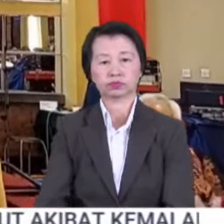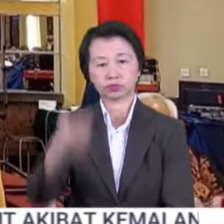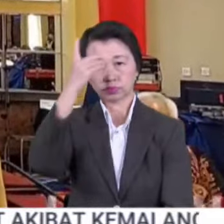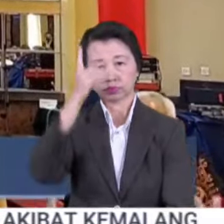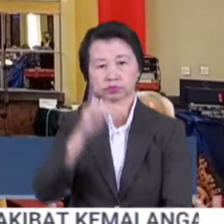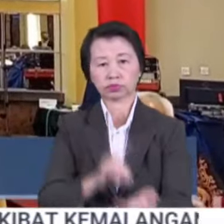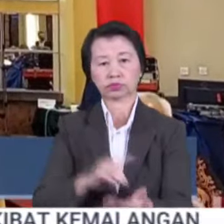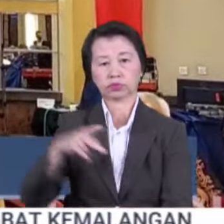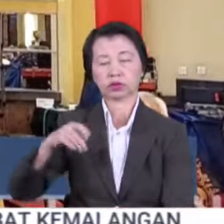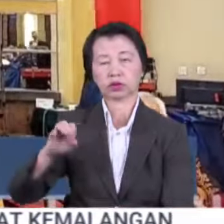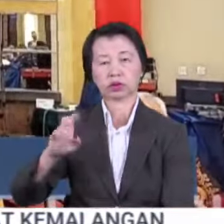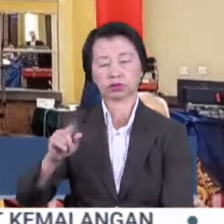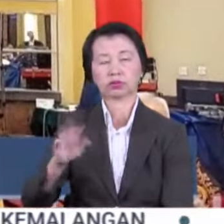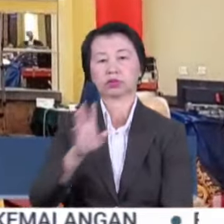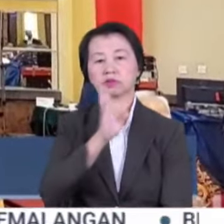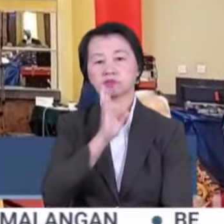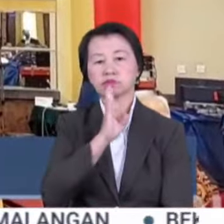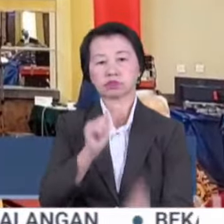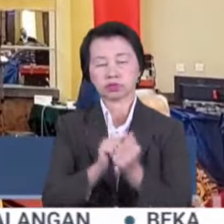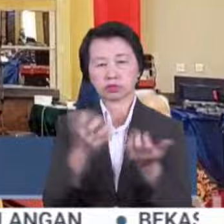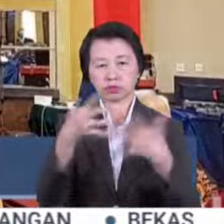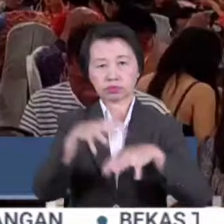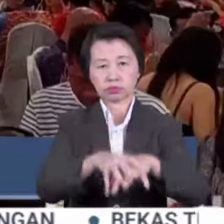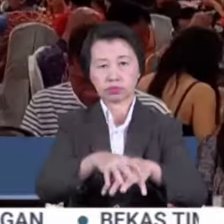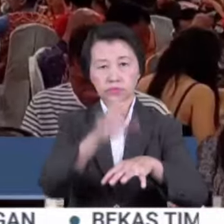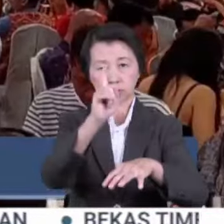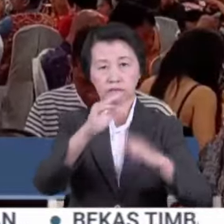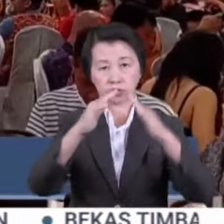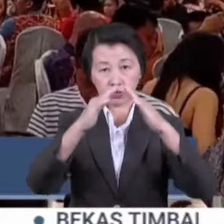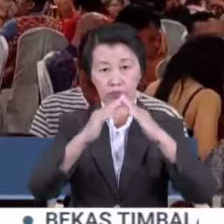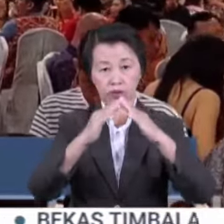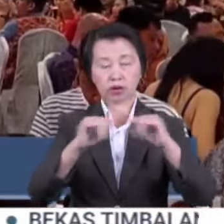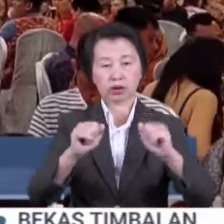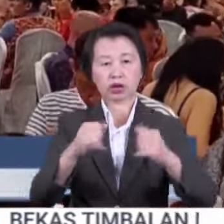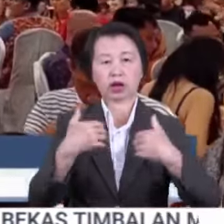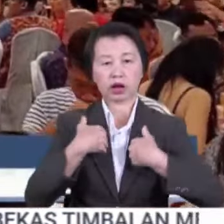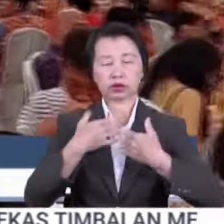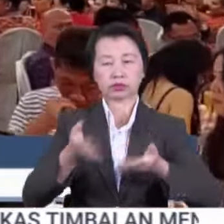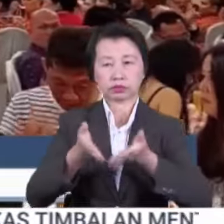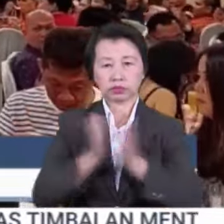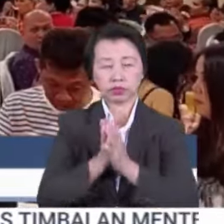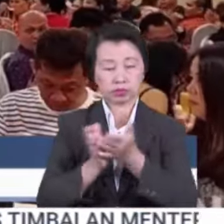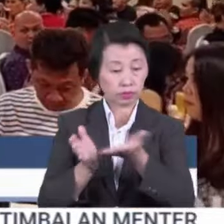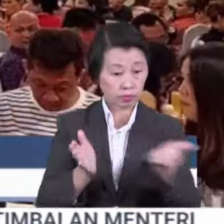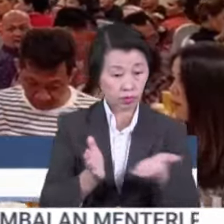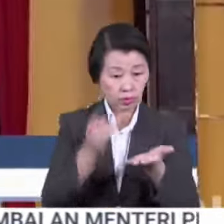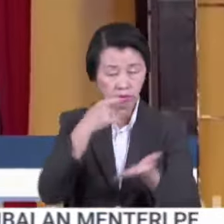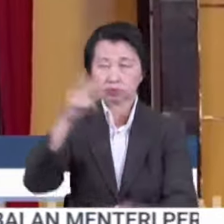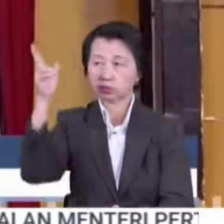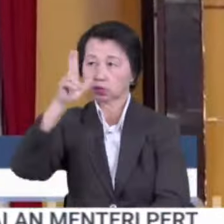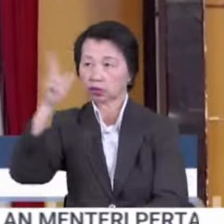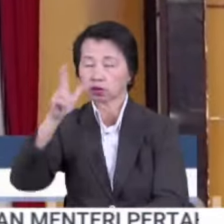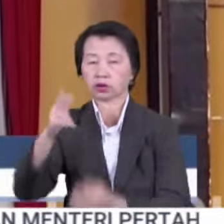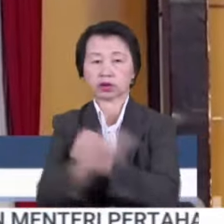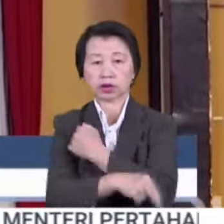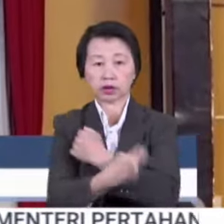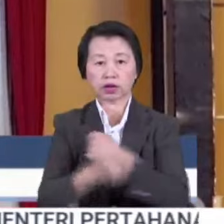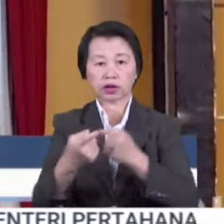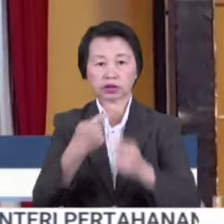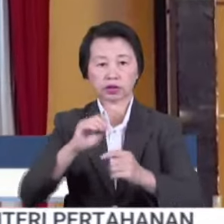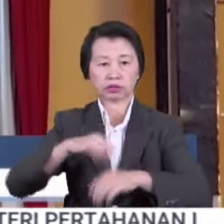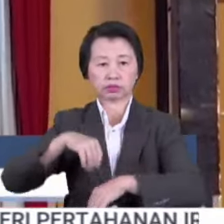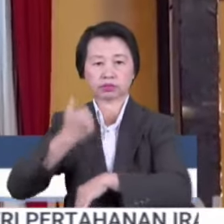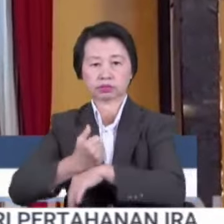juga menyatakan dengan berhimpun di bawah satu bumbong ia menguatkan permintaan mereka kepada kerajaan Negeri daripada